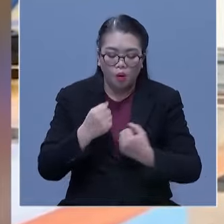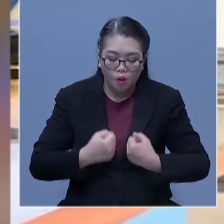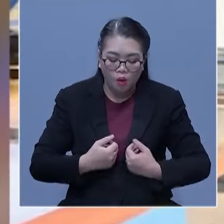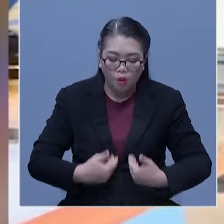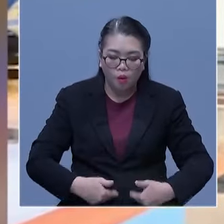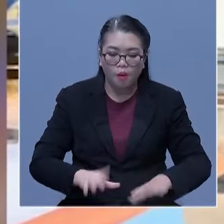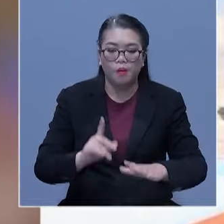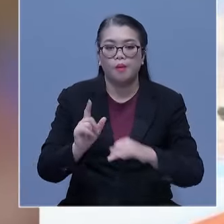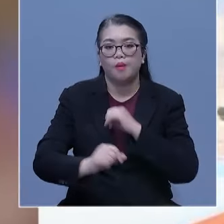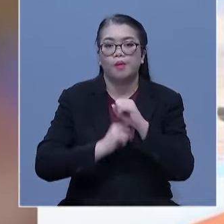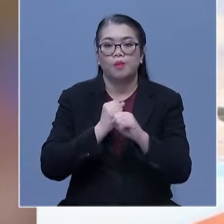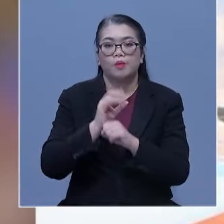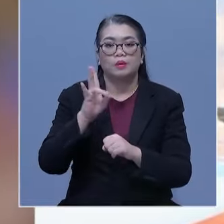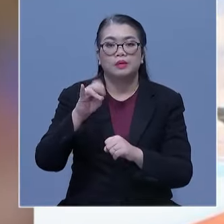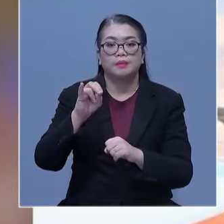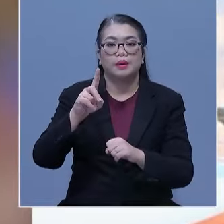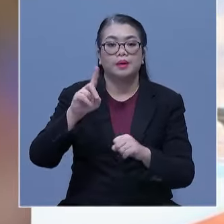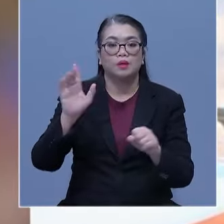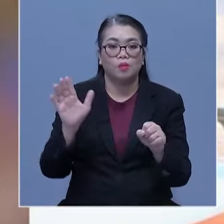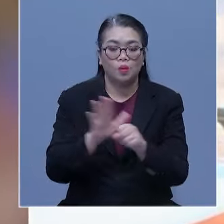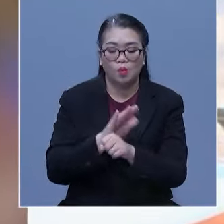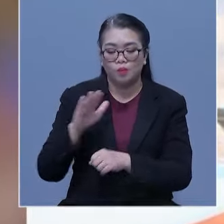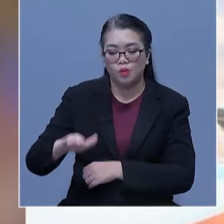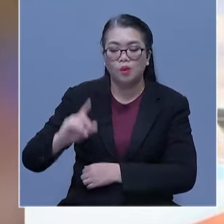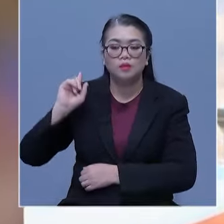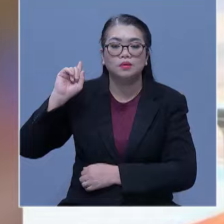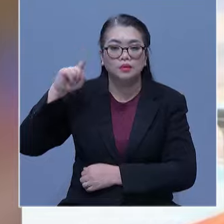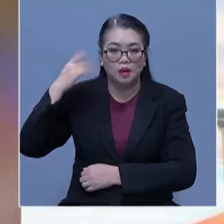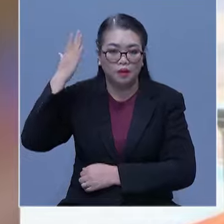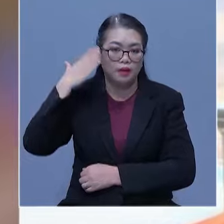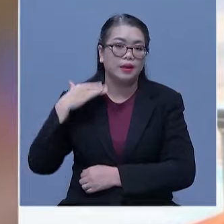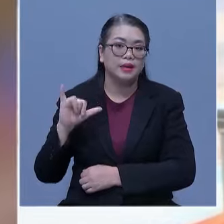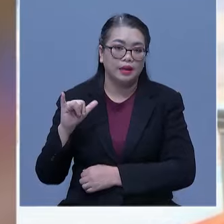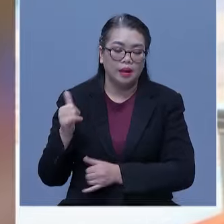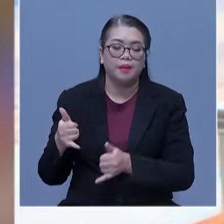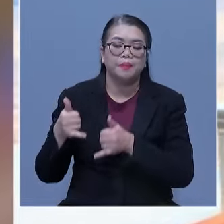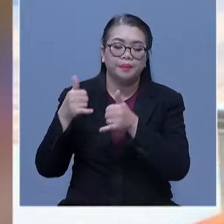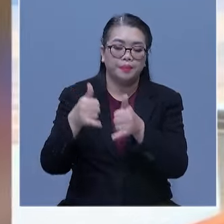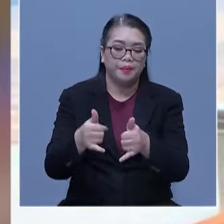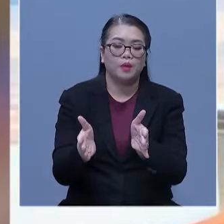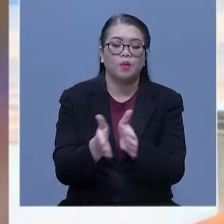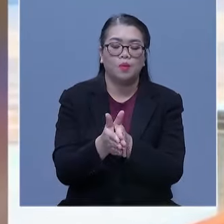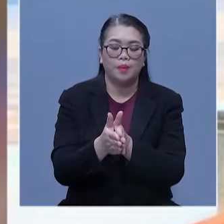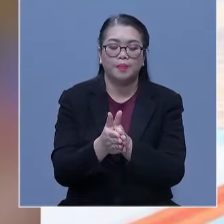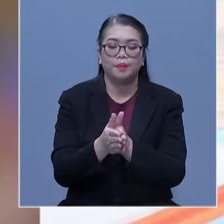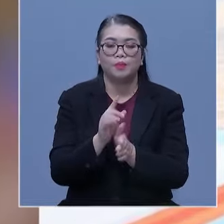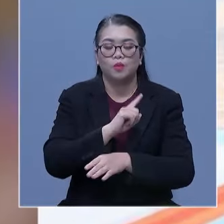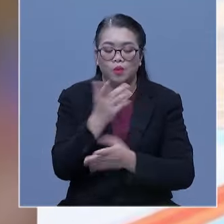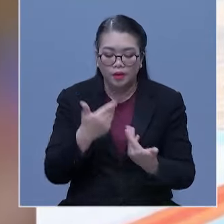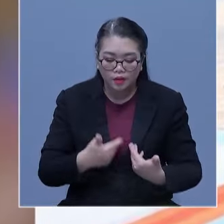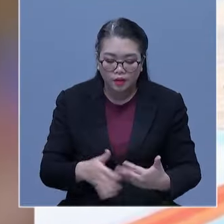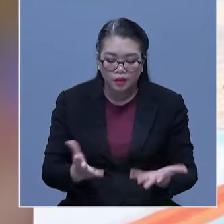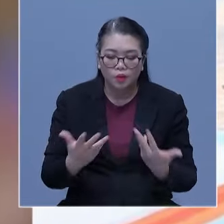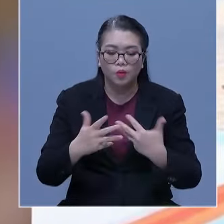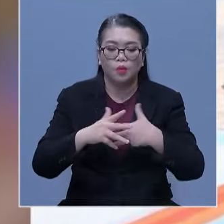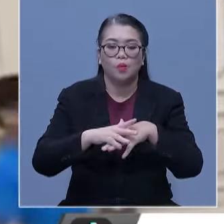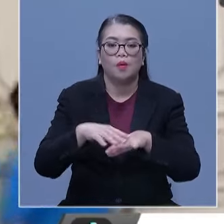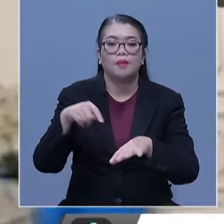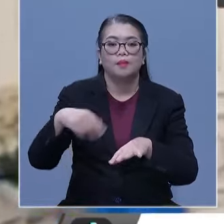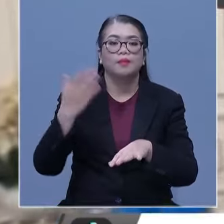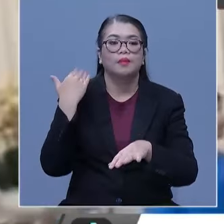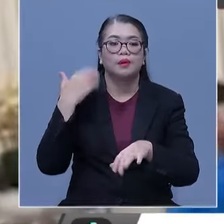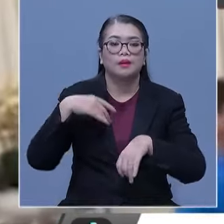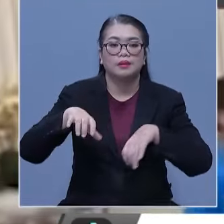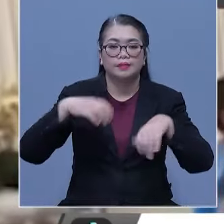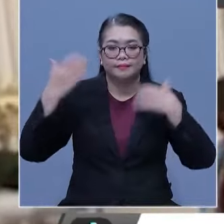ฮุนเซนที่บ้านพร้อมด้วยน้องสาวคุณทักษิณก็คือคุณยิ่งลักษณ์ชินวัตรอดีตนายกอีกท่านนึงอนะครับอ่ะลองดูหน่อนี่ๆคือภาพ